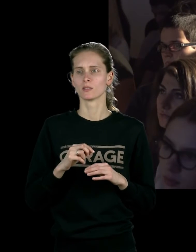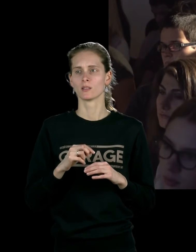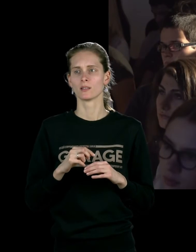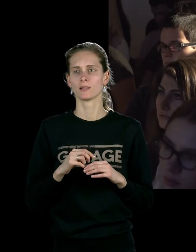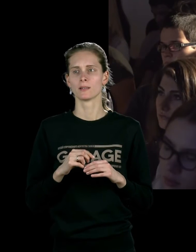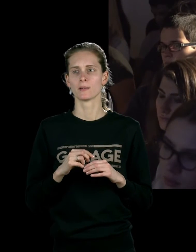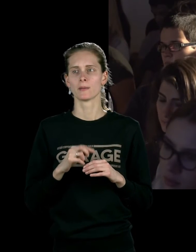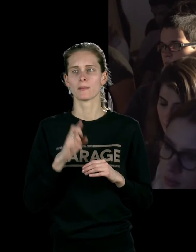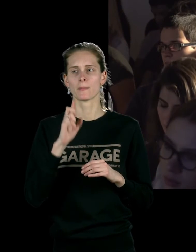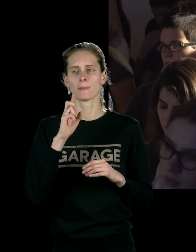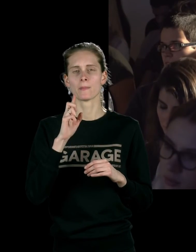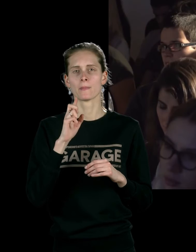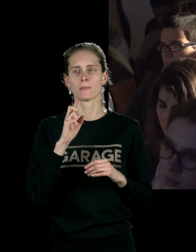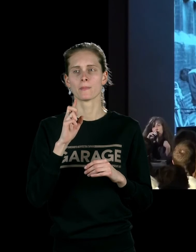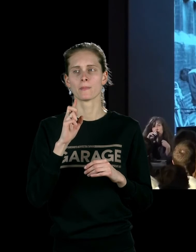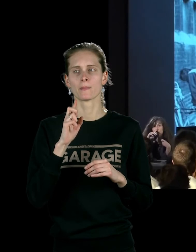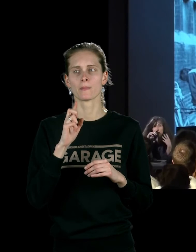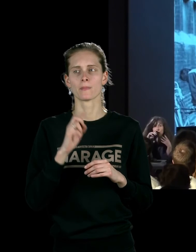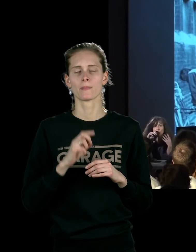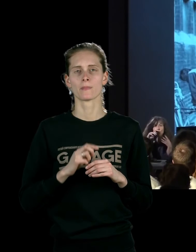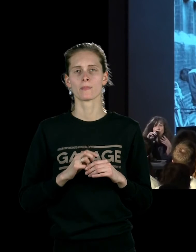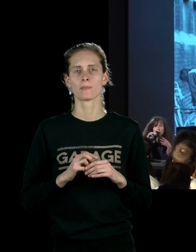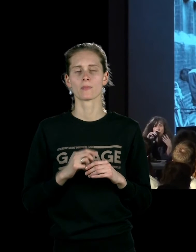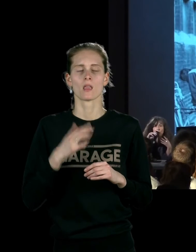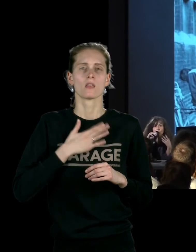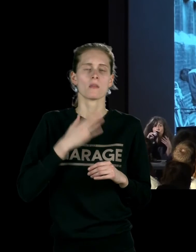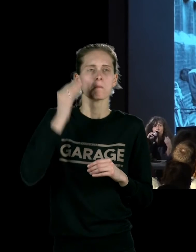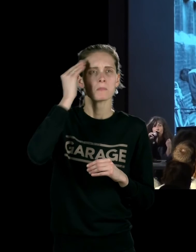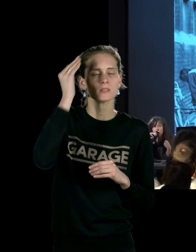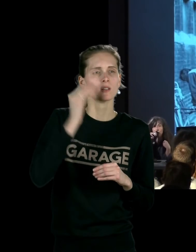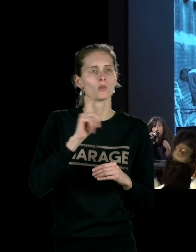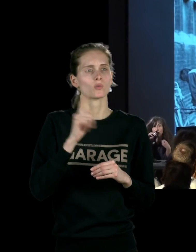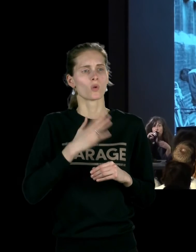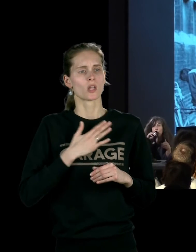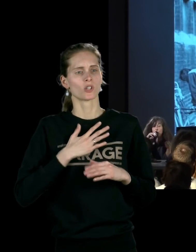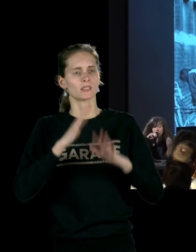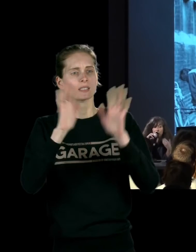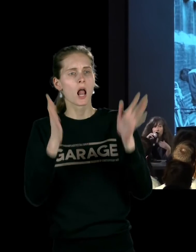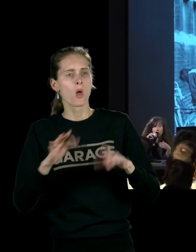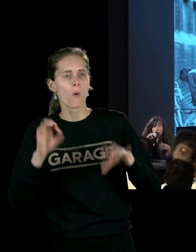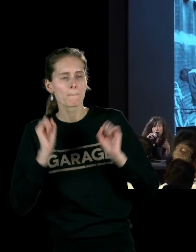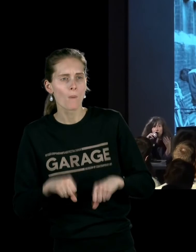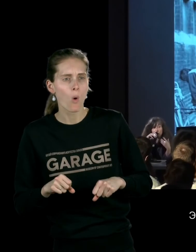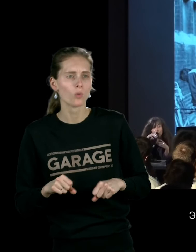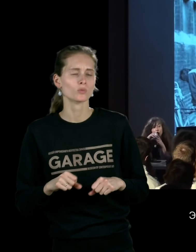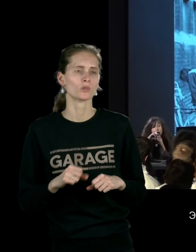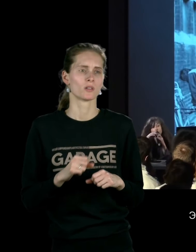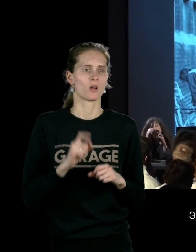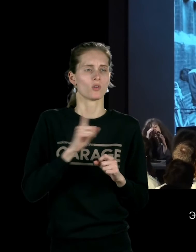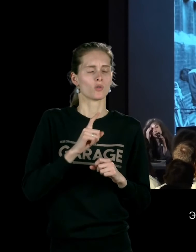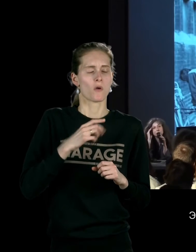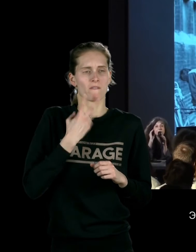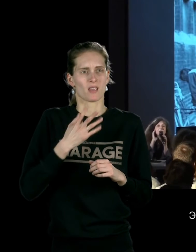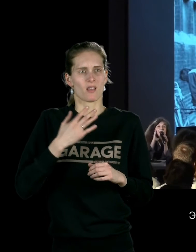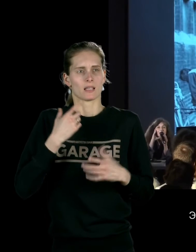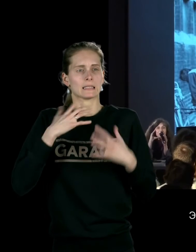преодоления представления о том, что наше тело может, и тех ощущений, которые мы можем испытывать при одолении, через связанные с употреблением